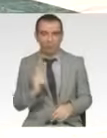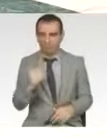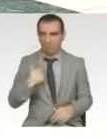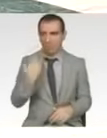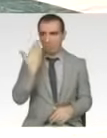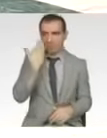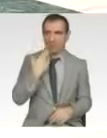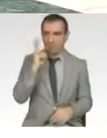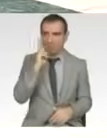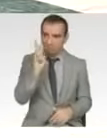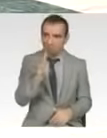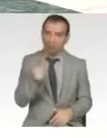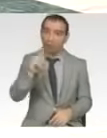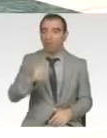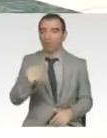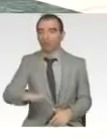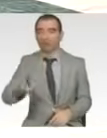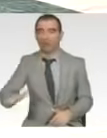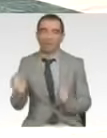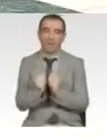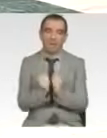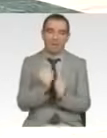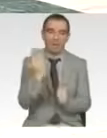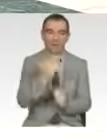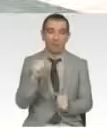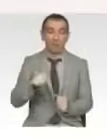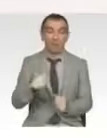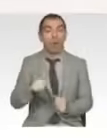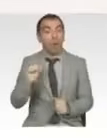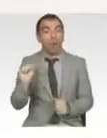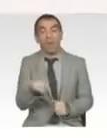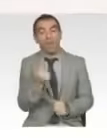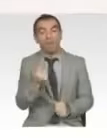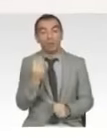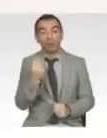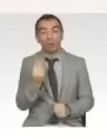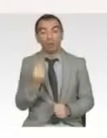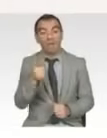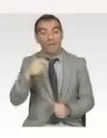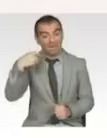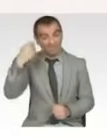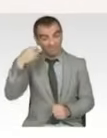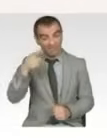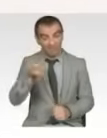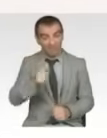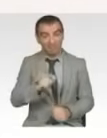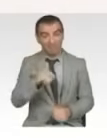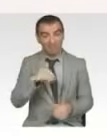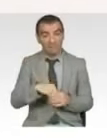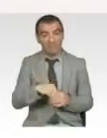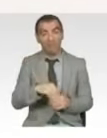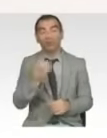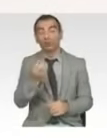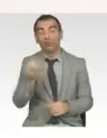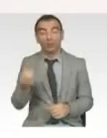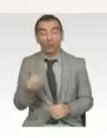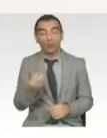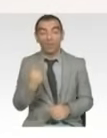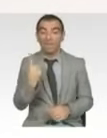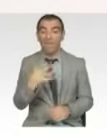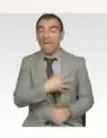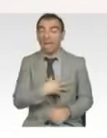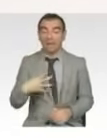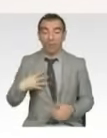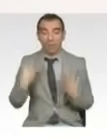bir izliyorum. Sonra çocukları götürüyorum. O yüzden bu kadar değerli yapımlar hem toplum adına hem çocuklarımız adına çok değerli. Ben bir anne